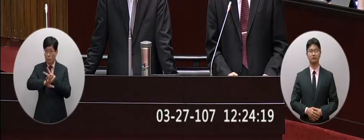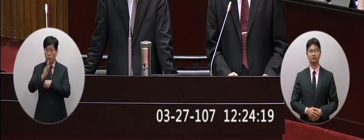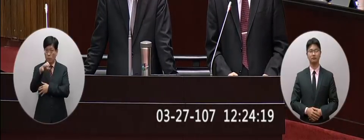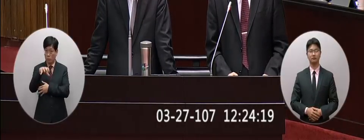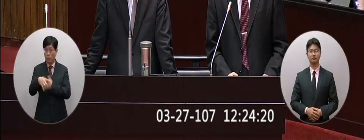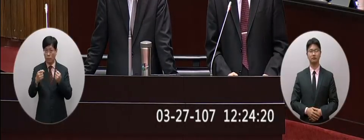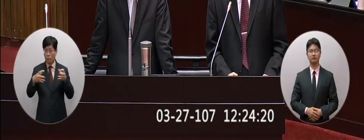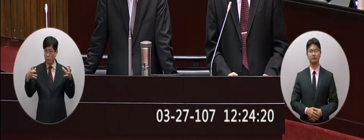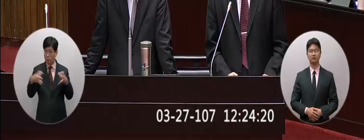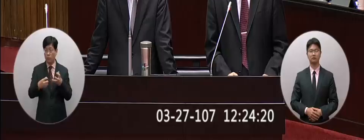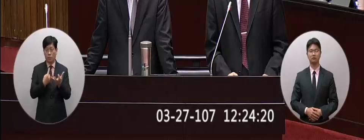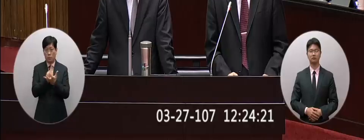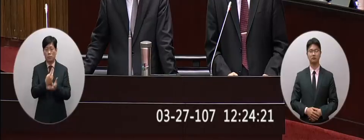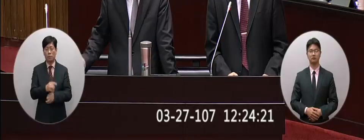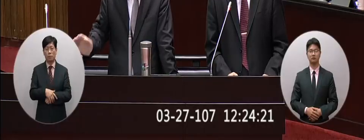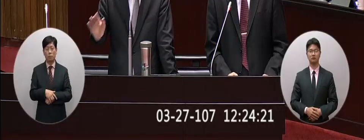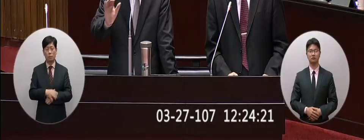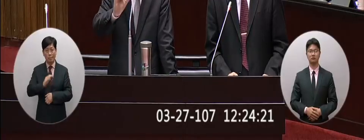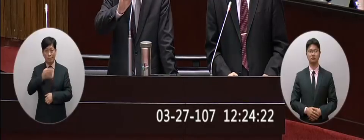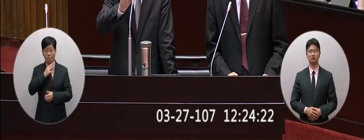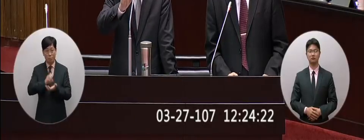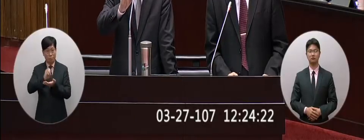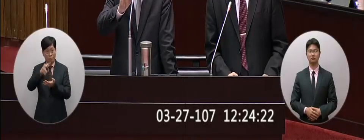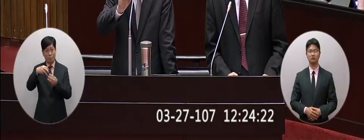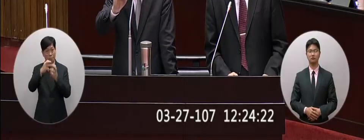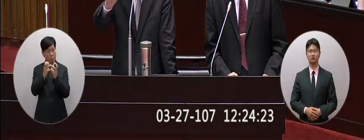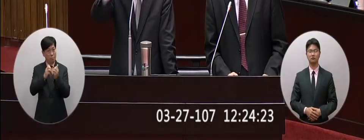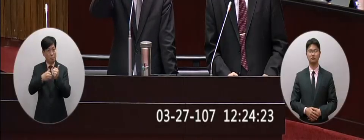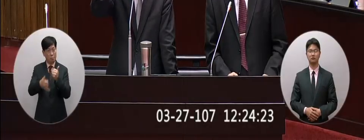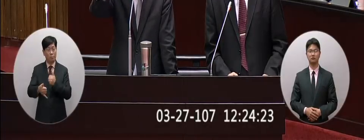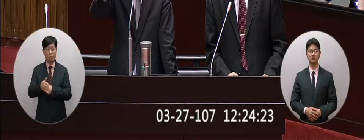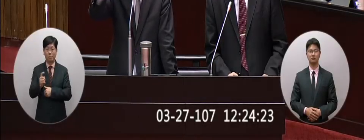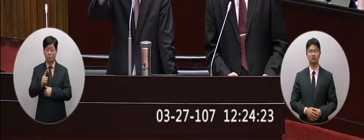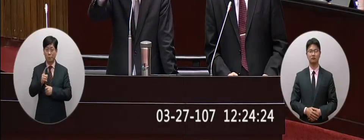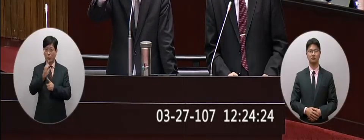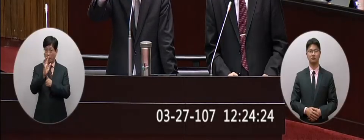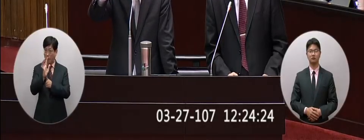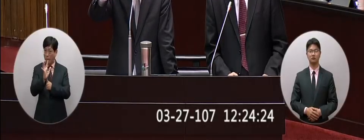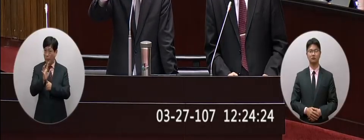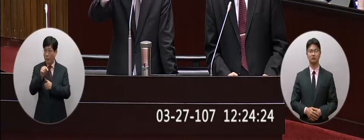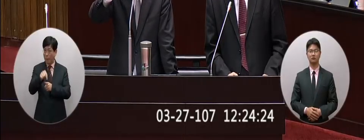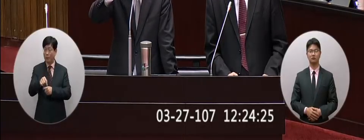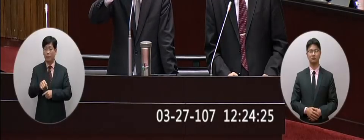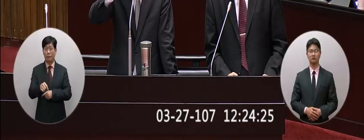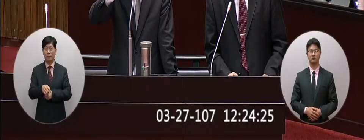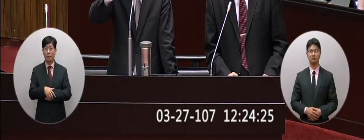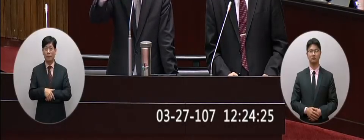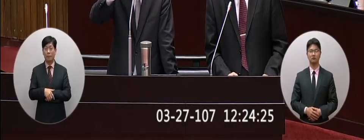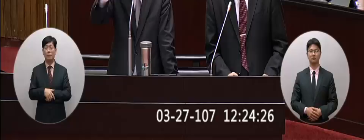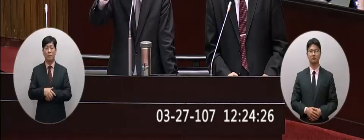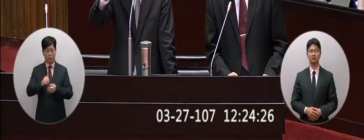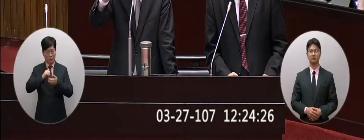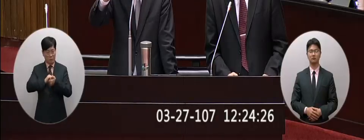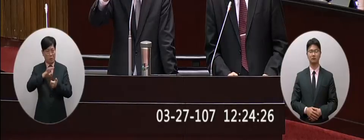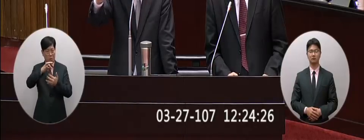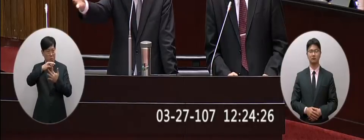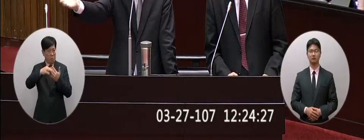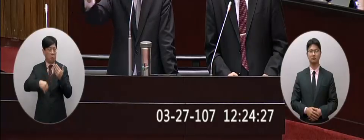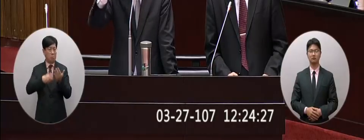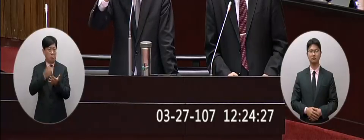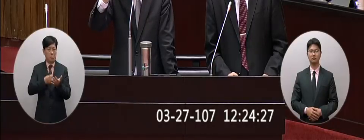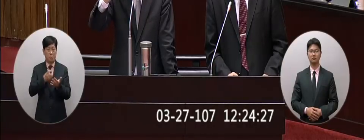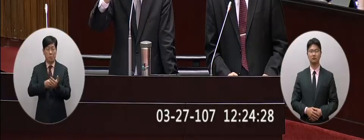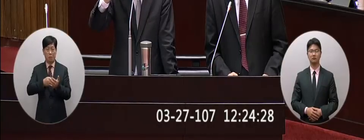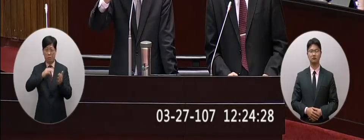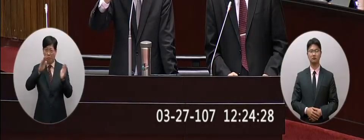会，我们可以来加入啊。不过我要跟杨委员报告的是，因为风力发电呢、啊，它有它一定的条件，